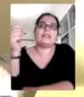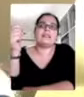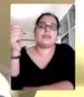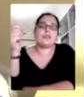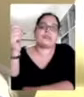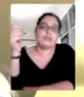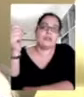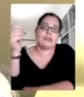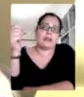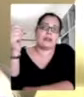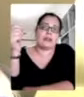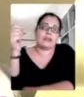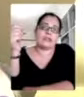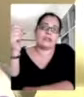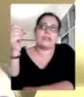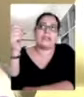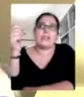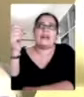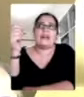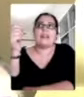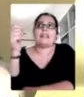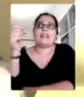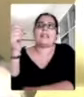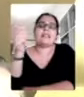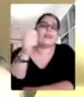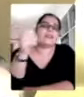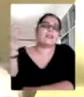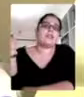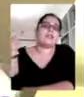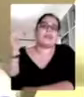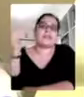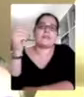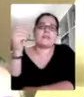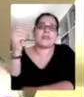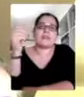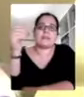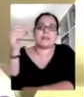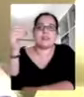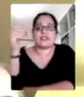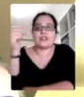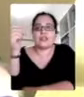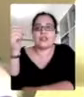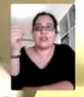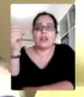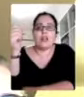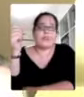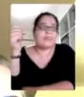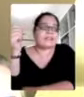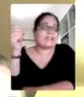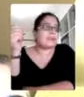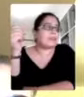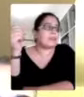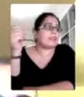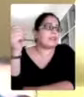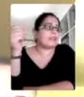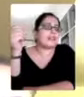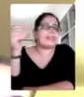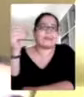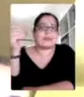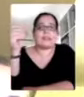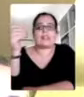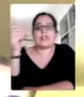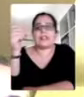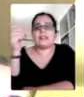Amerika'da tadım için kullanıyorlar ağırlıklı olarak. Arada bir de sadece kornkap içerim diyen tipler çıkıyor. Ama Var mesela onlar. pipolarına